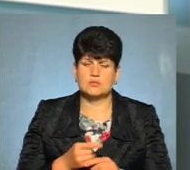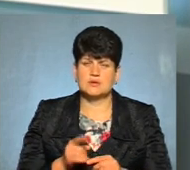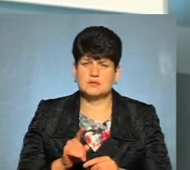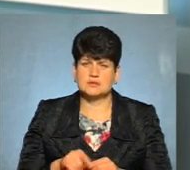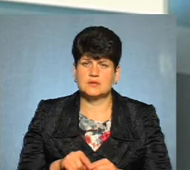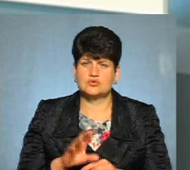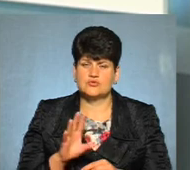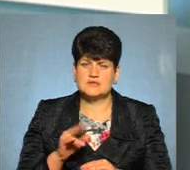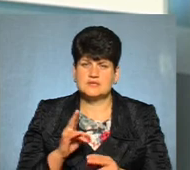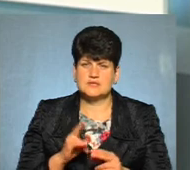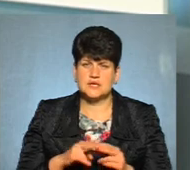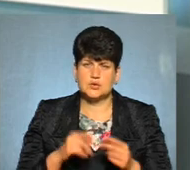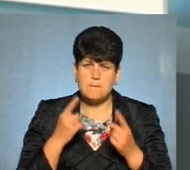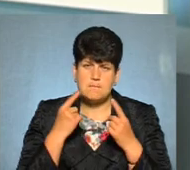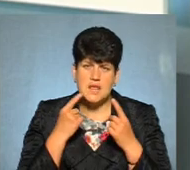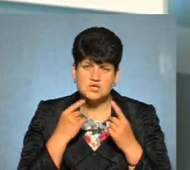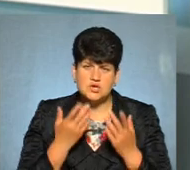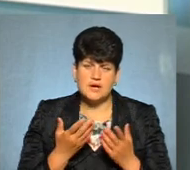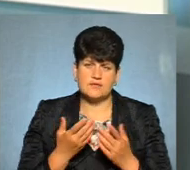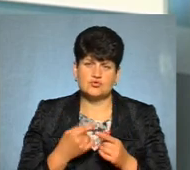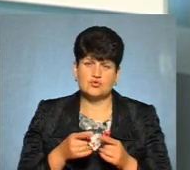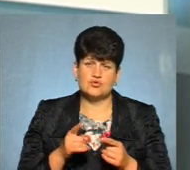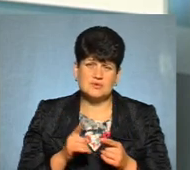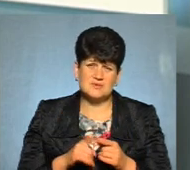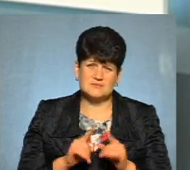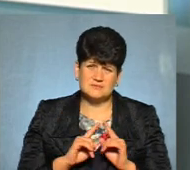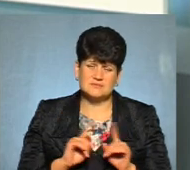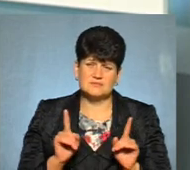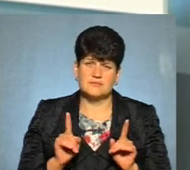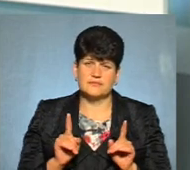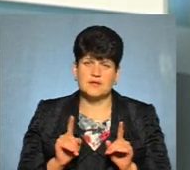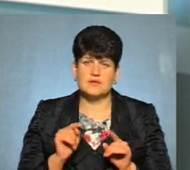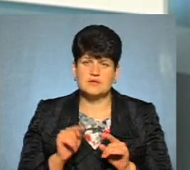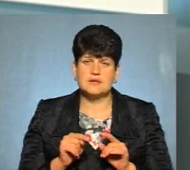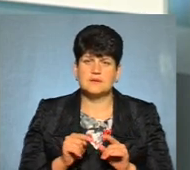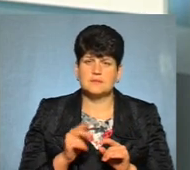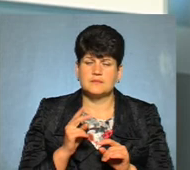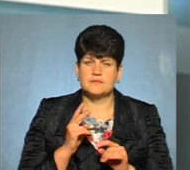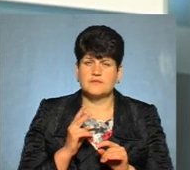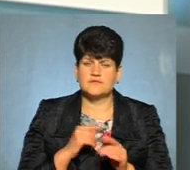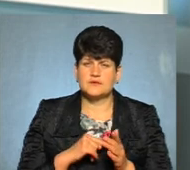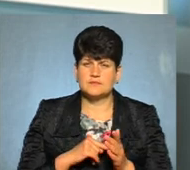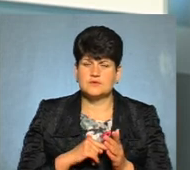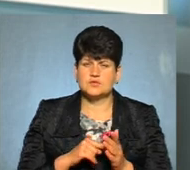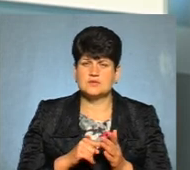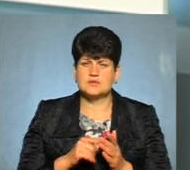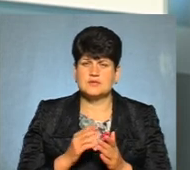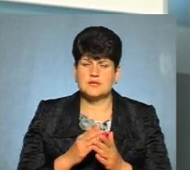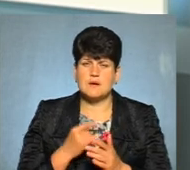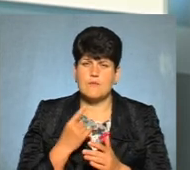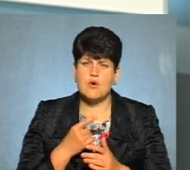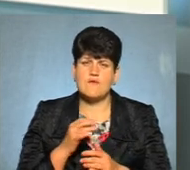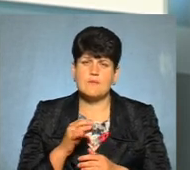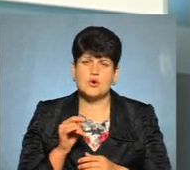закінчується плачевно. Це, очевидно, десь генетичні особливості. Вони ж відмічаються, йде мова про те,